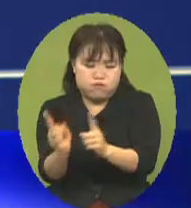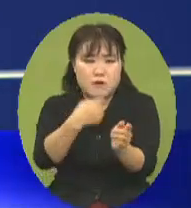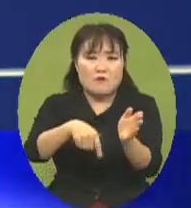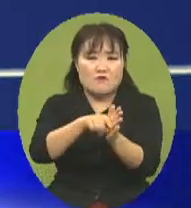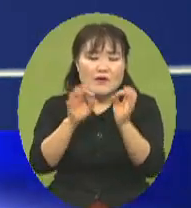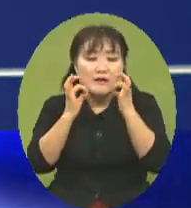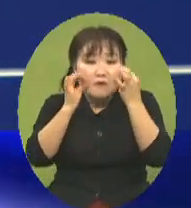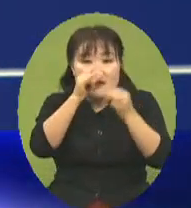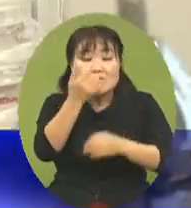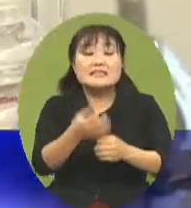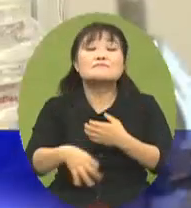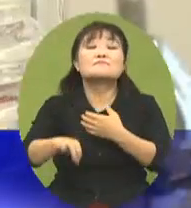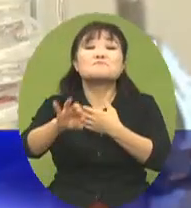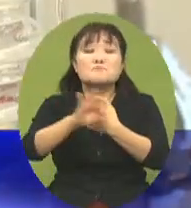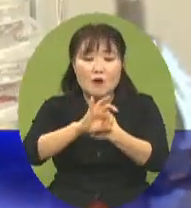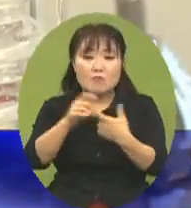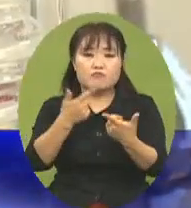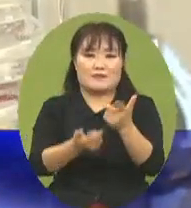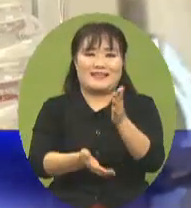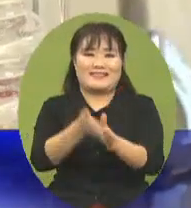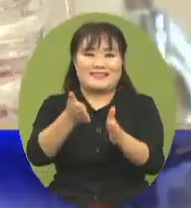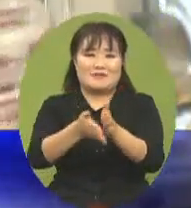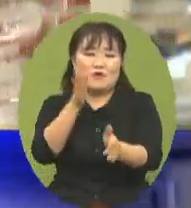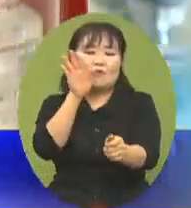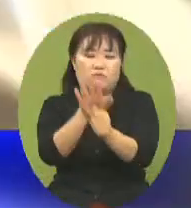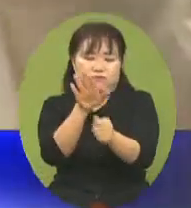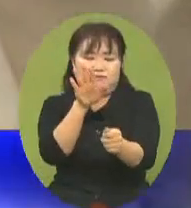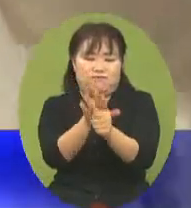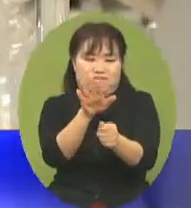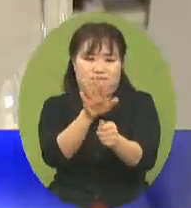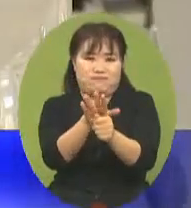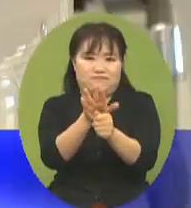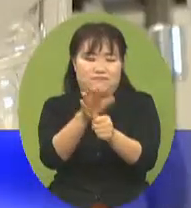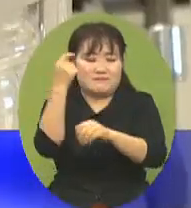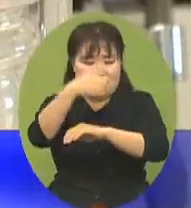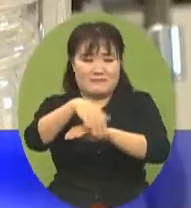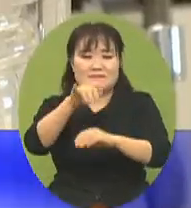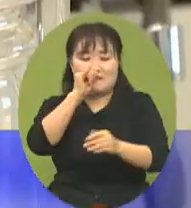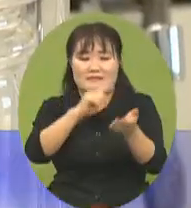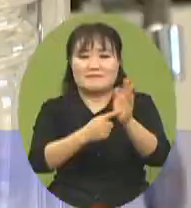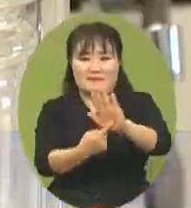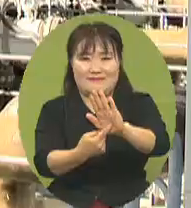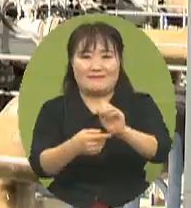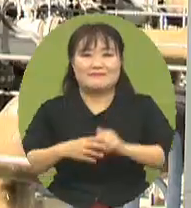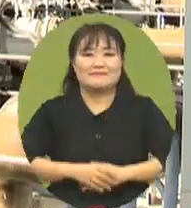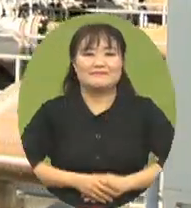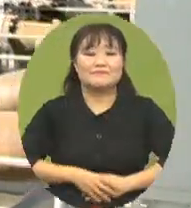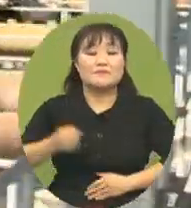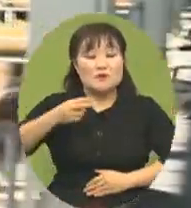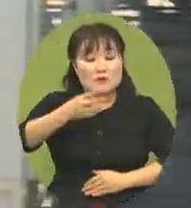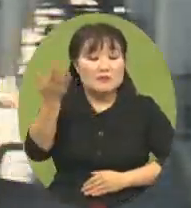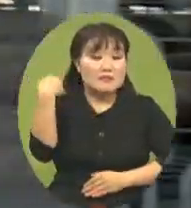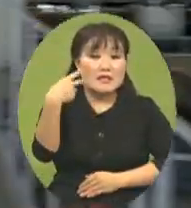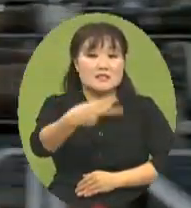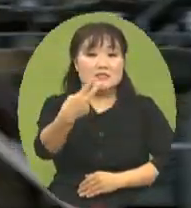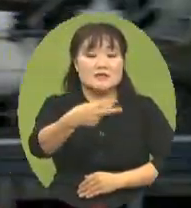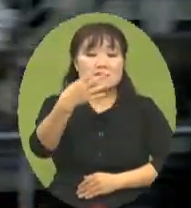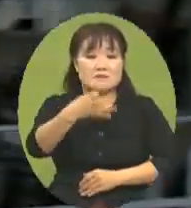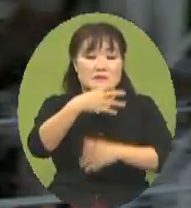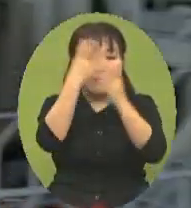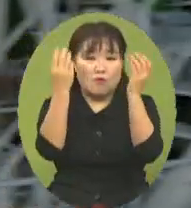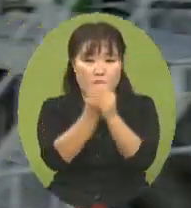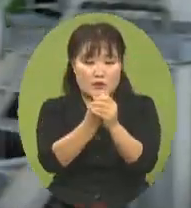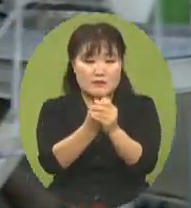위해 적극 노력한다면 부산시도 적극 협력해 나갈 방침임을 밝혔습니다. 한편 지난